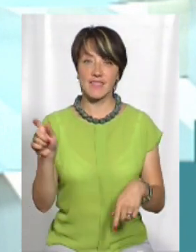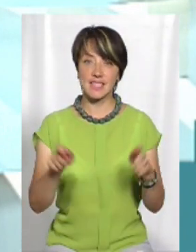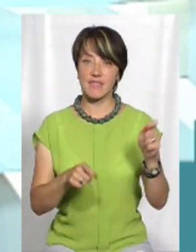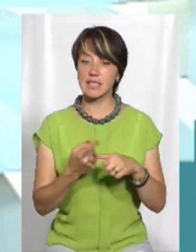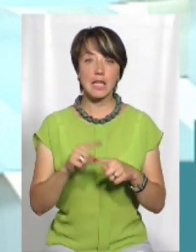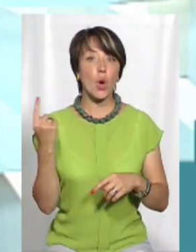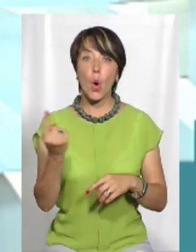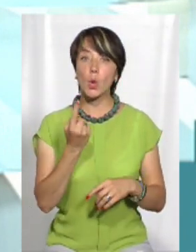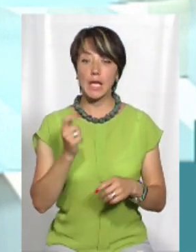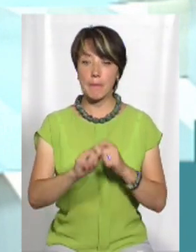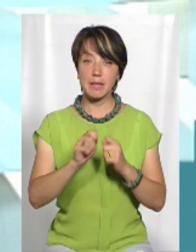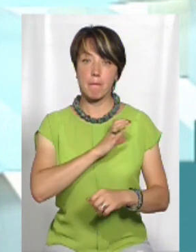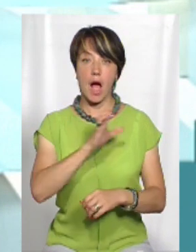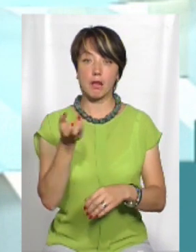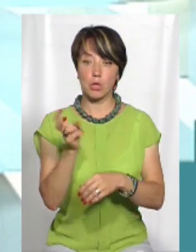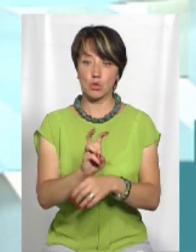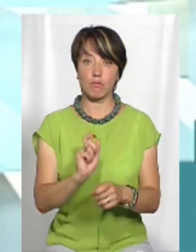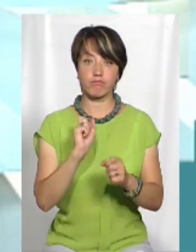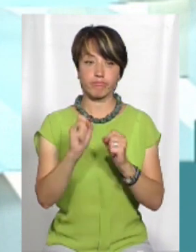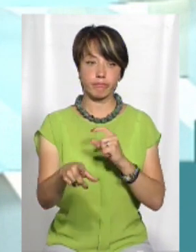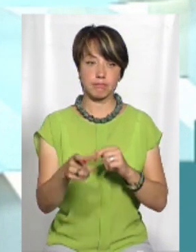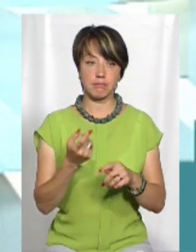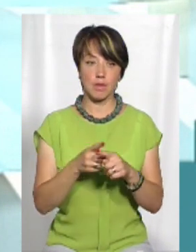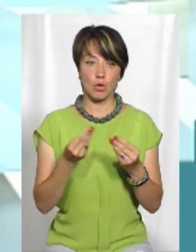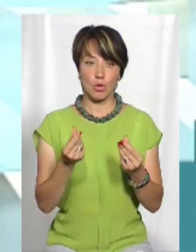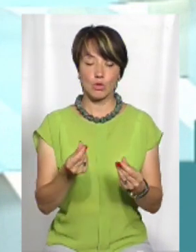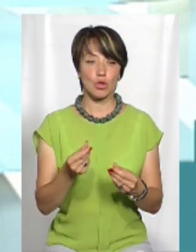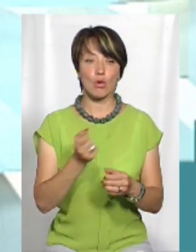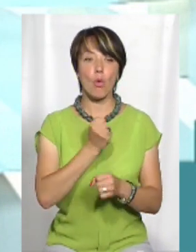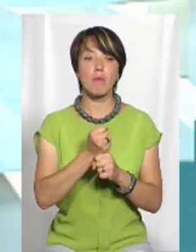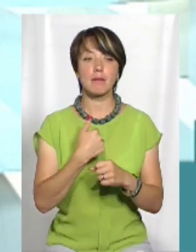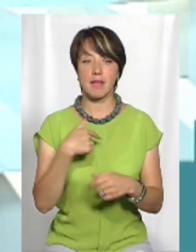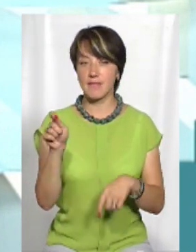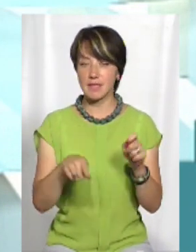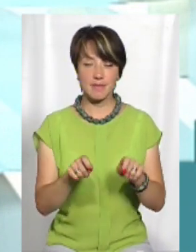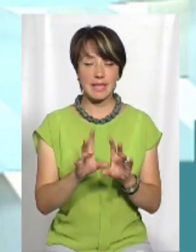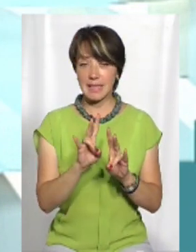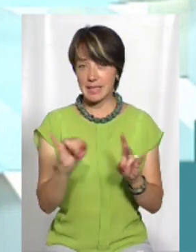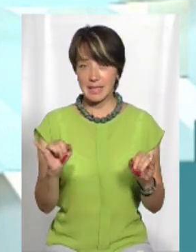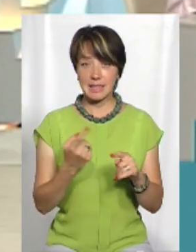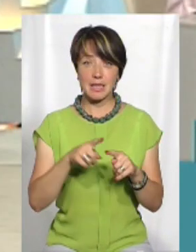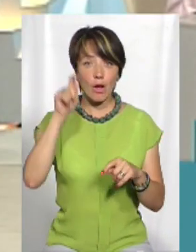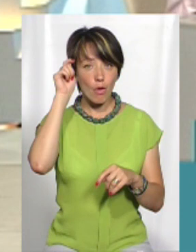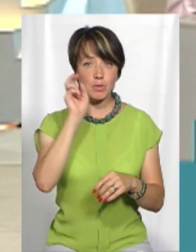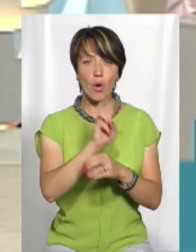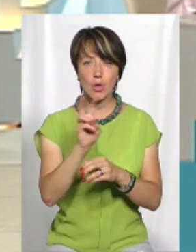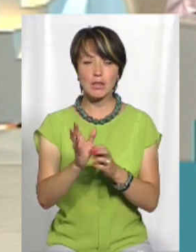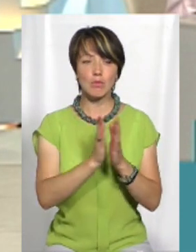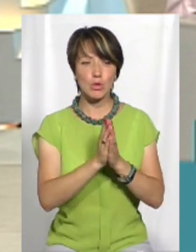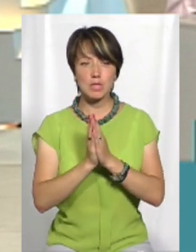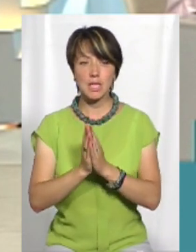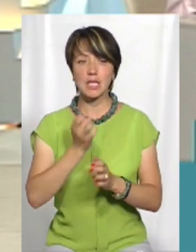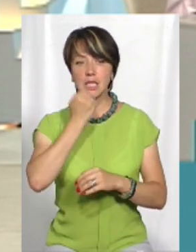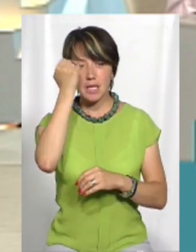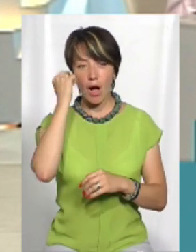фестиваль. Це не один якийсь меценат багатий прийшов, кинув купу грошей і каже, робіть мені фестиваль. Ні, це хлопці ходили, просили,